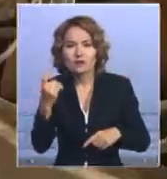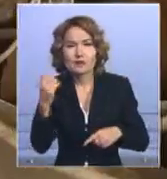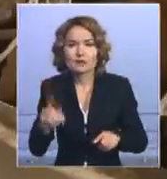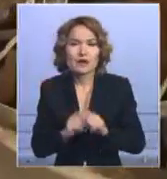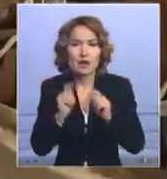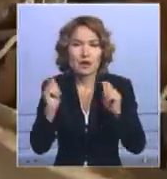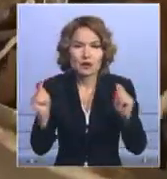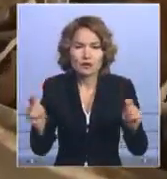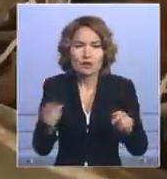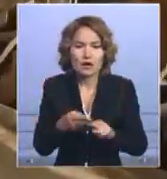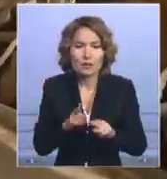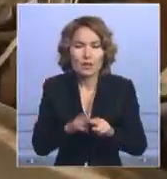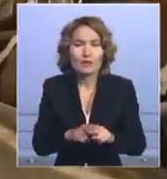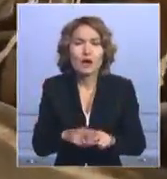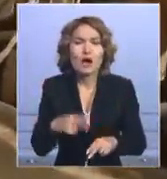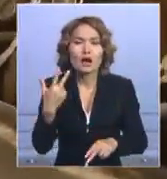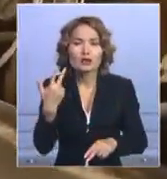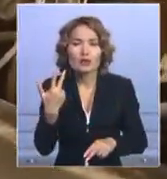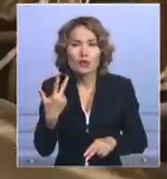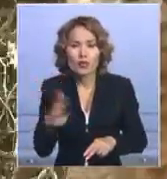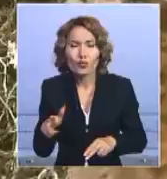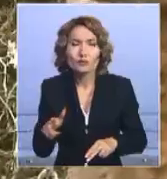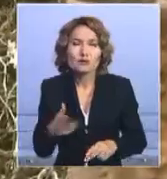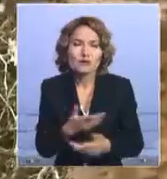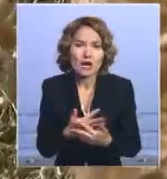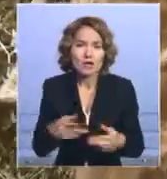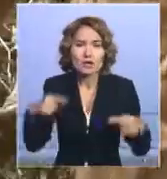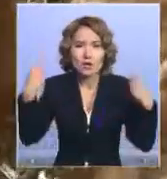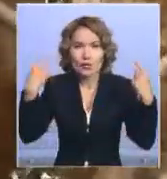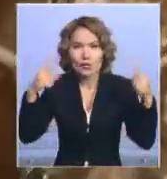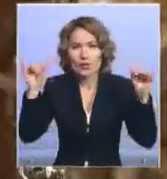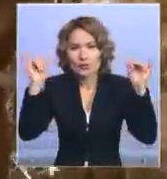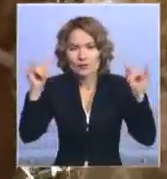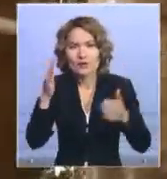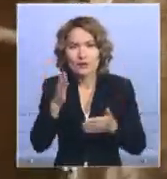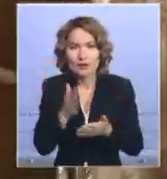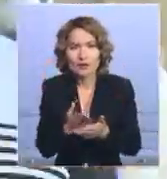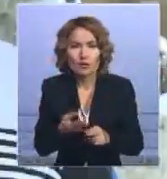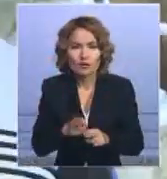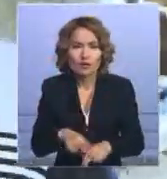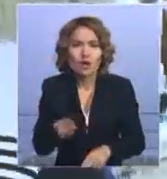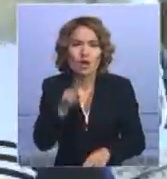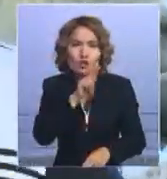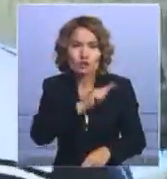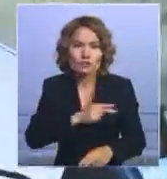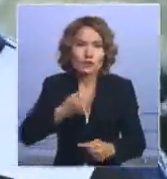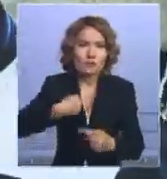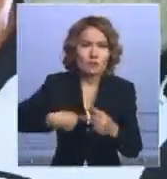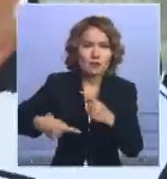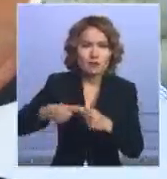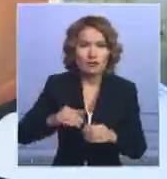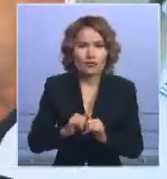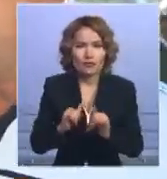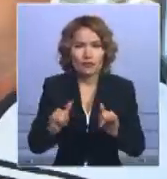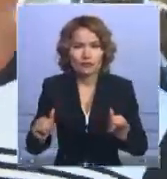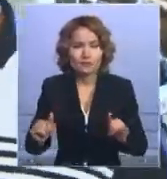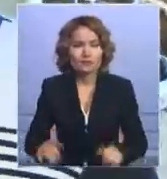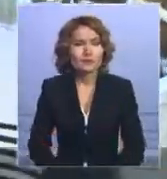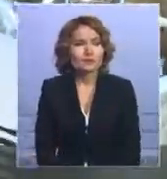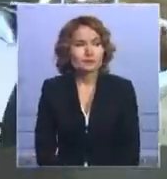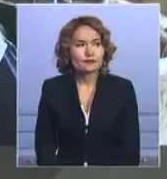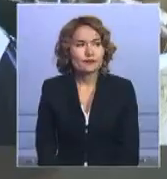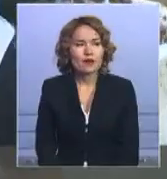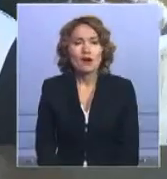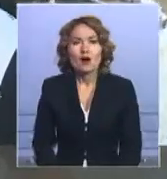шаруа мал басын 30-ға жеткізді. Оларды бағып қарау үшін екі көршісін жұмысқа тартқан. Жұмысы жүрген адамдарға өте